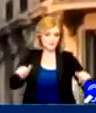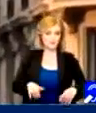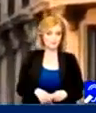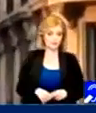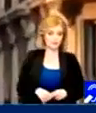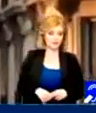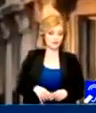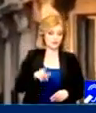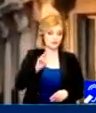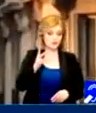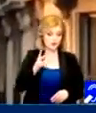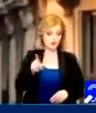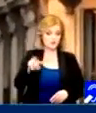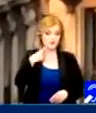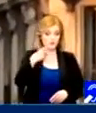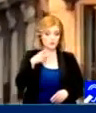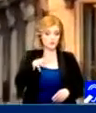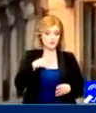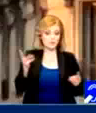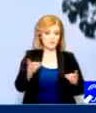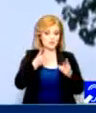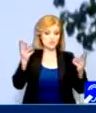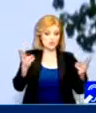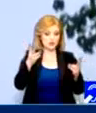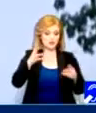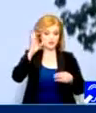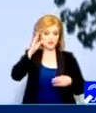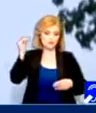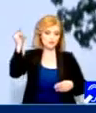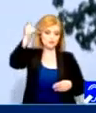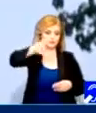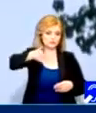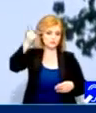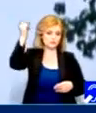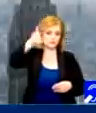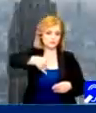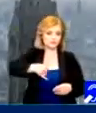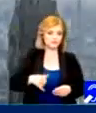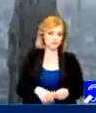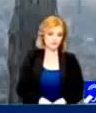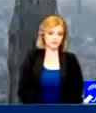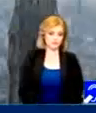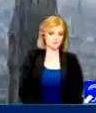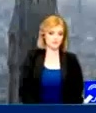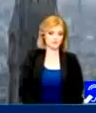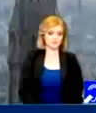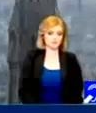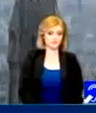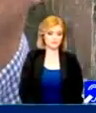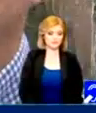catedrala. Nicola Jean spune că pompierii au împrăștiat tone de apă și cel mai probabil căldura nu s-a instalat în interior. Le